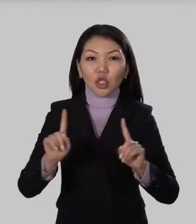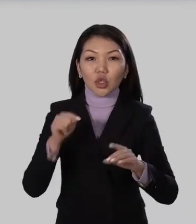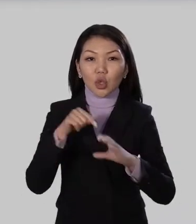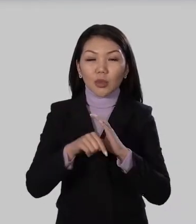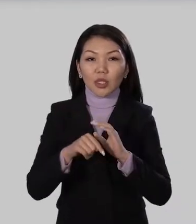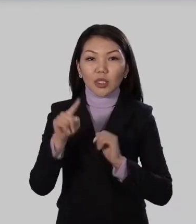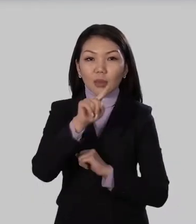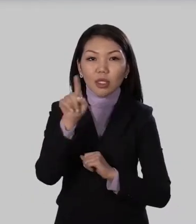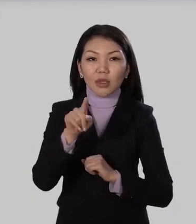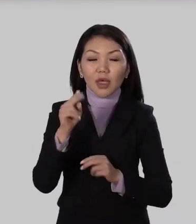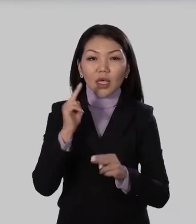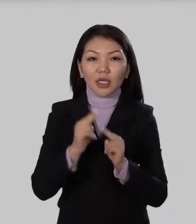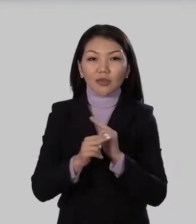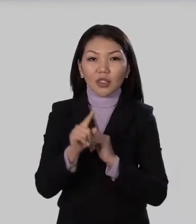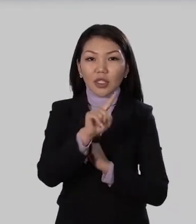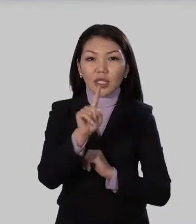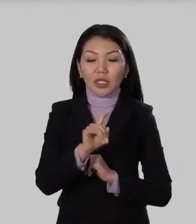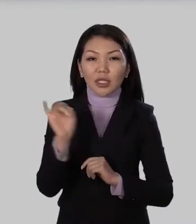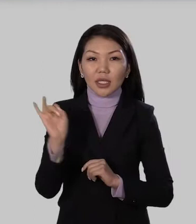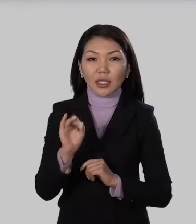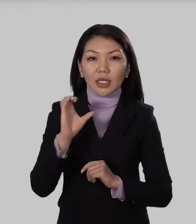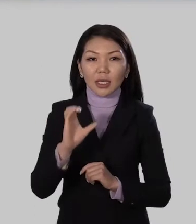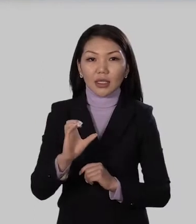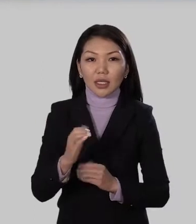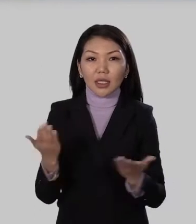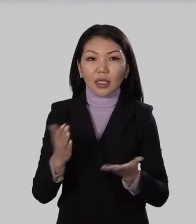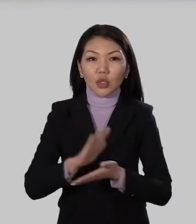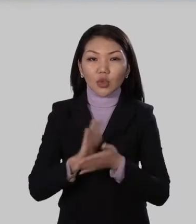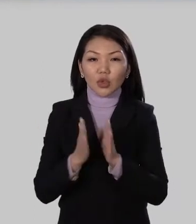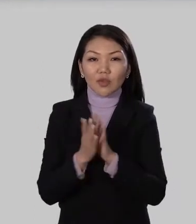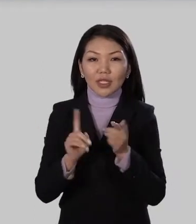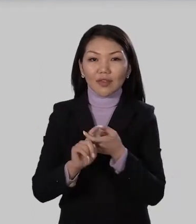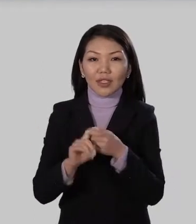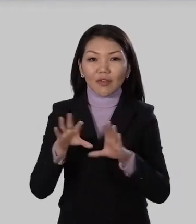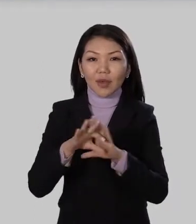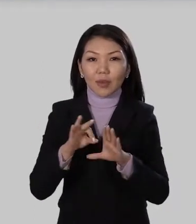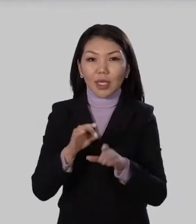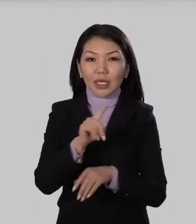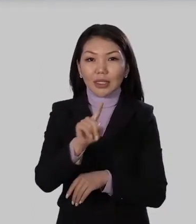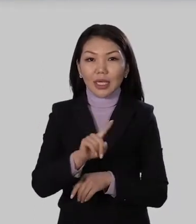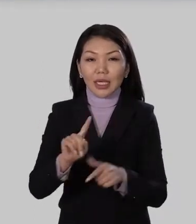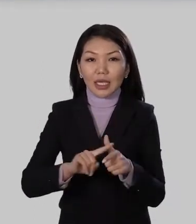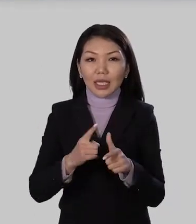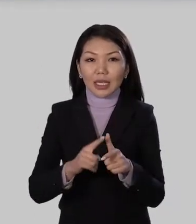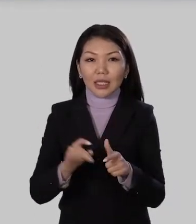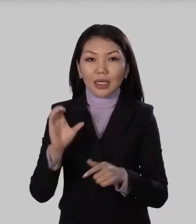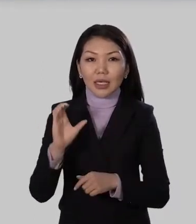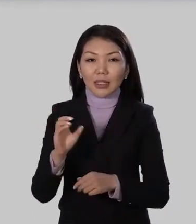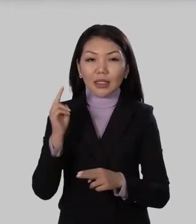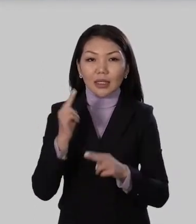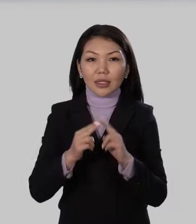приставок, оканчивающихся на «з» и «с»? От каких условий зависит выбор букв «з» и «с» на конце